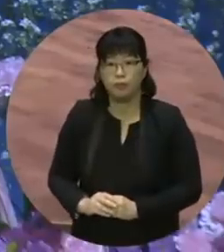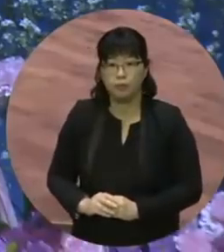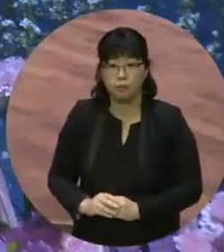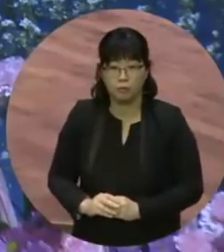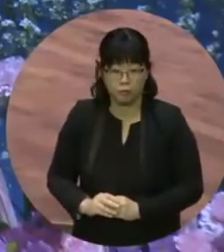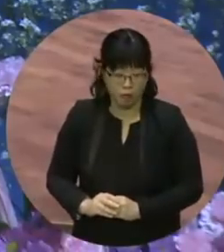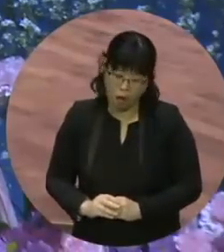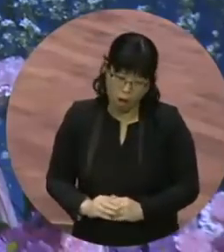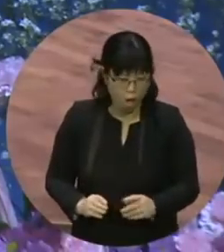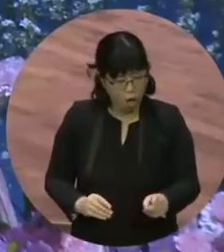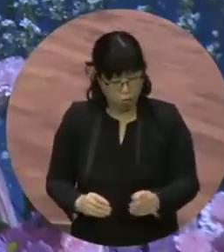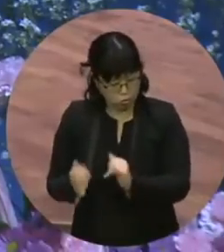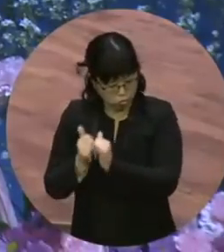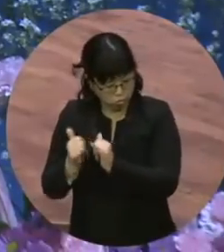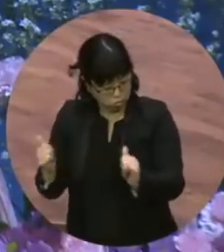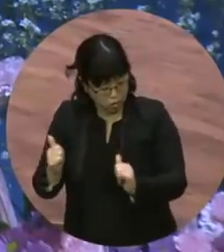불가능이